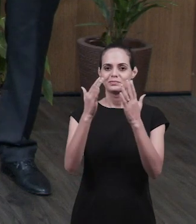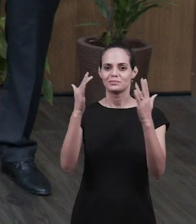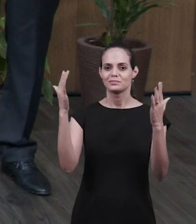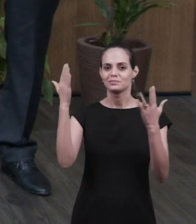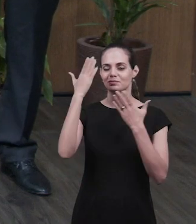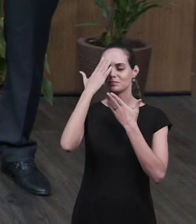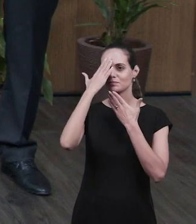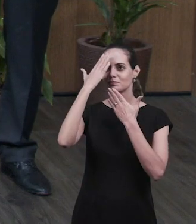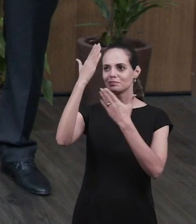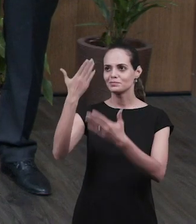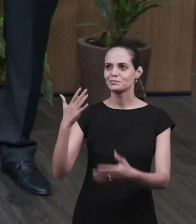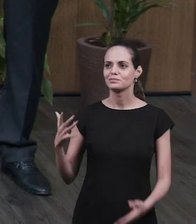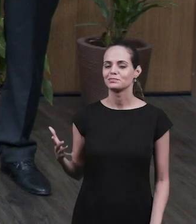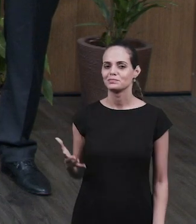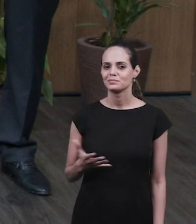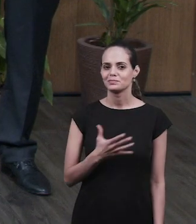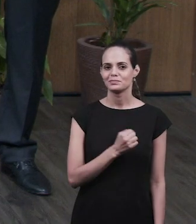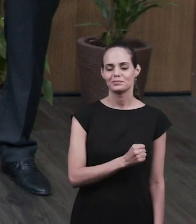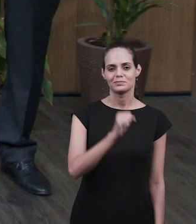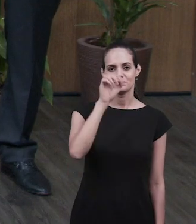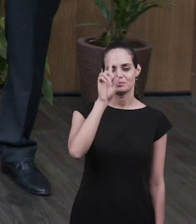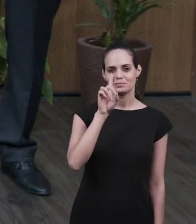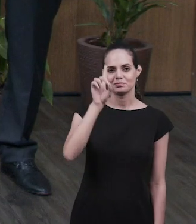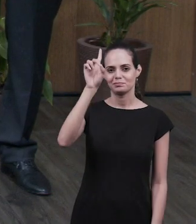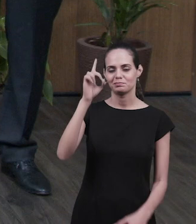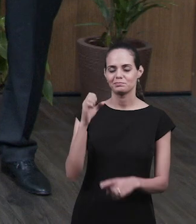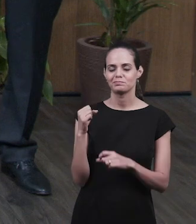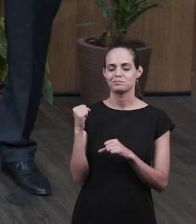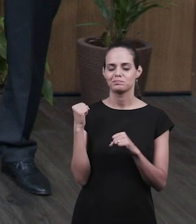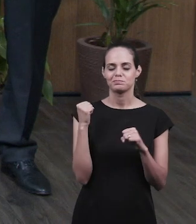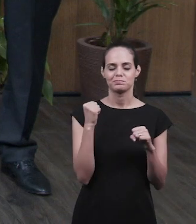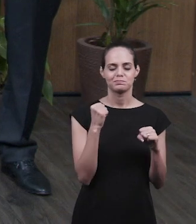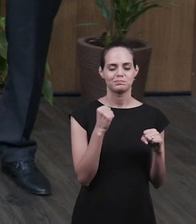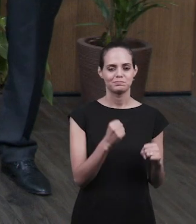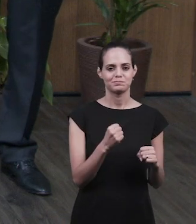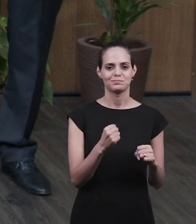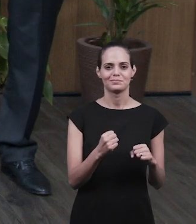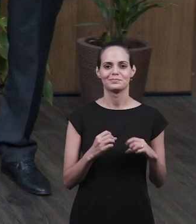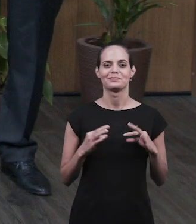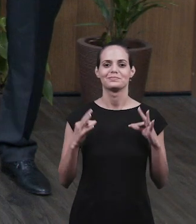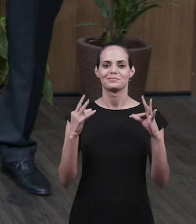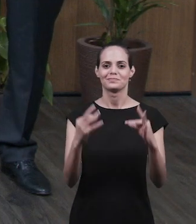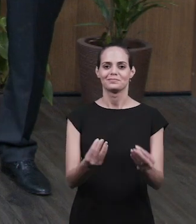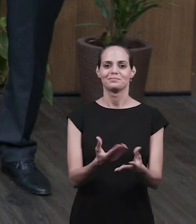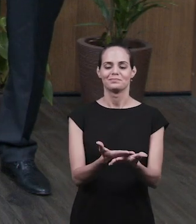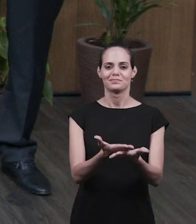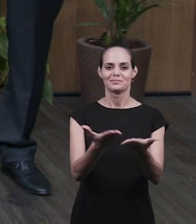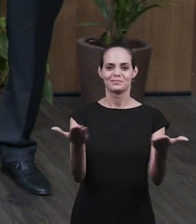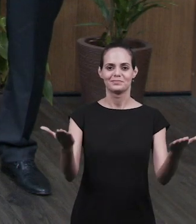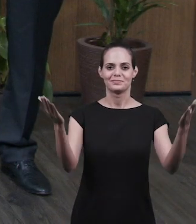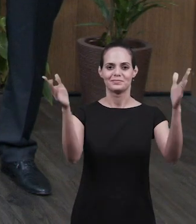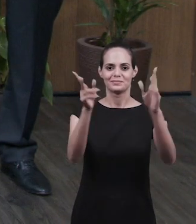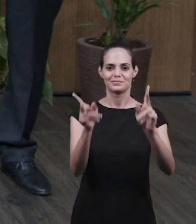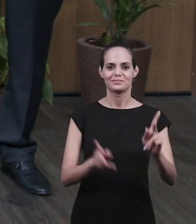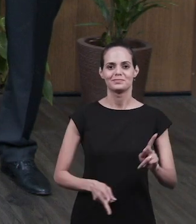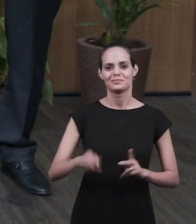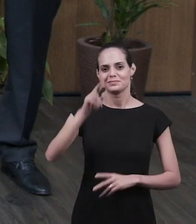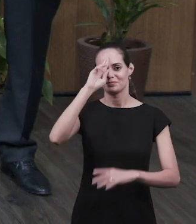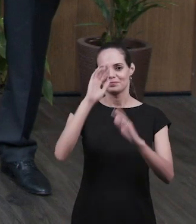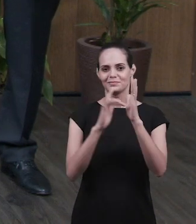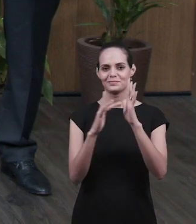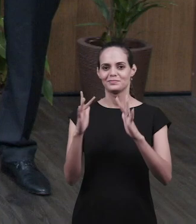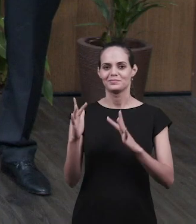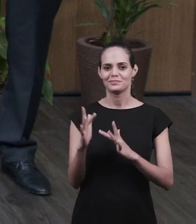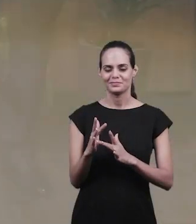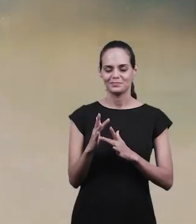et adoration à ce Dieu Tout-Puissant. À tous, la paix du Seigneur Jésus, la paix du